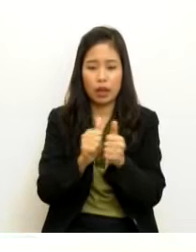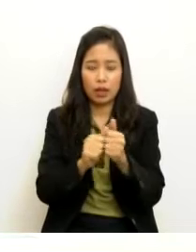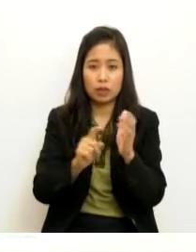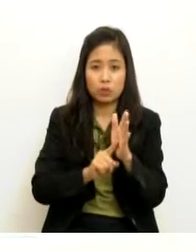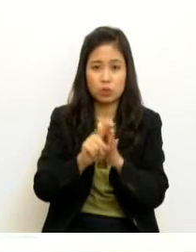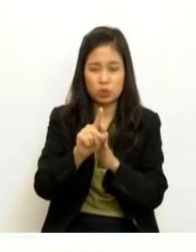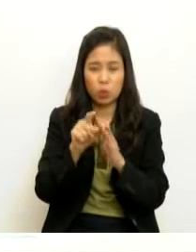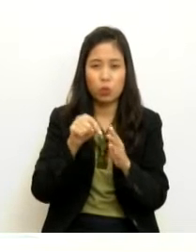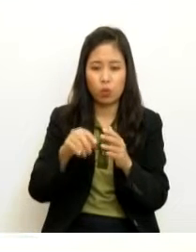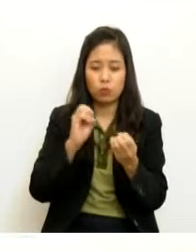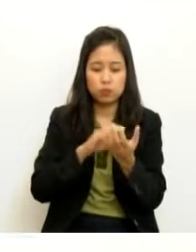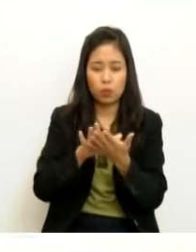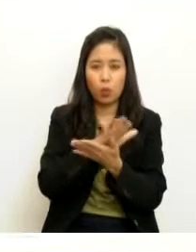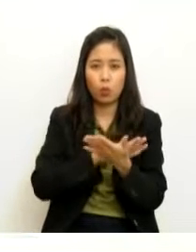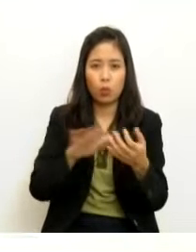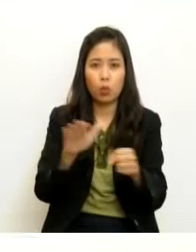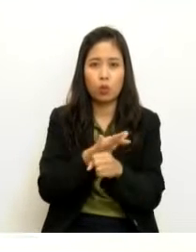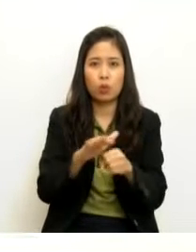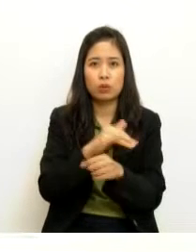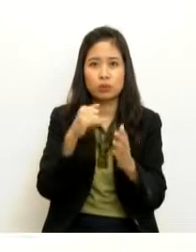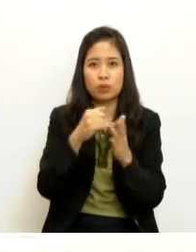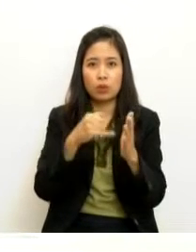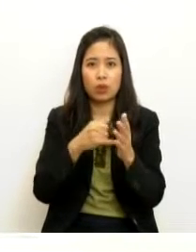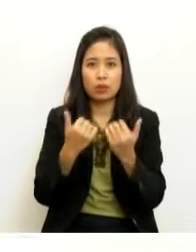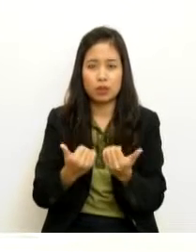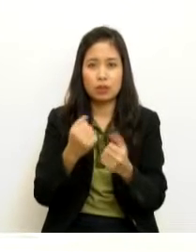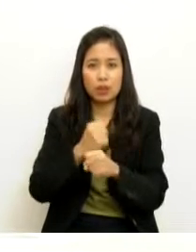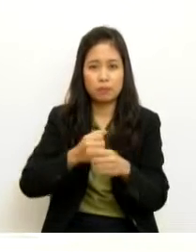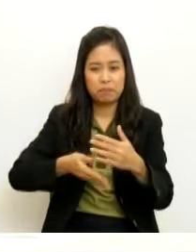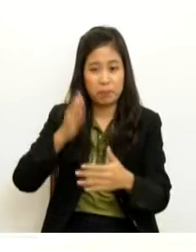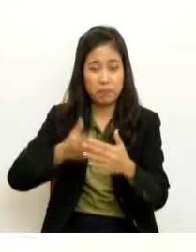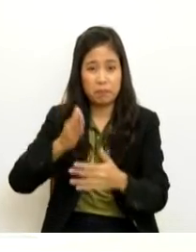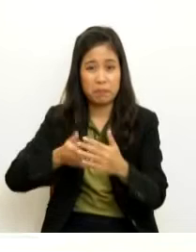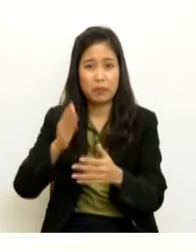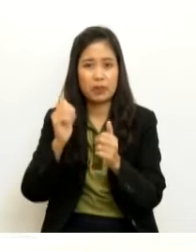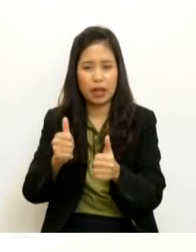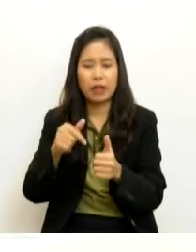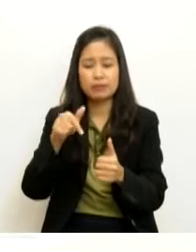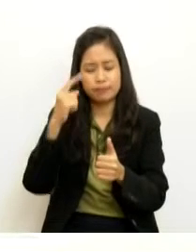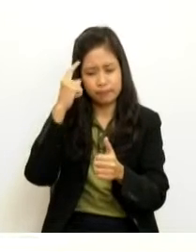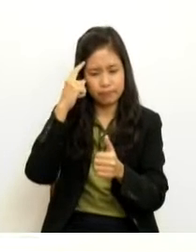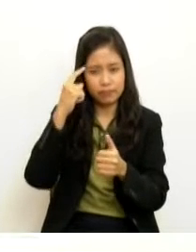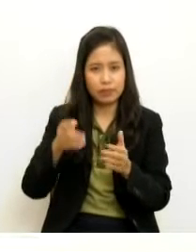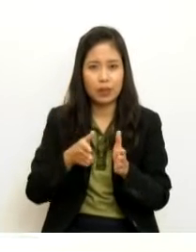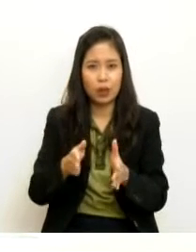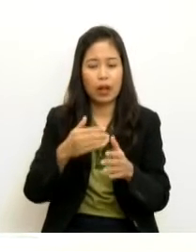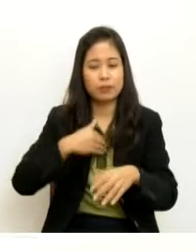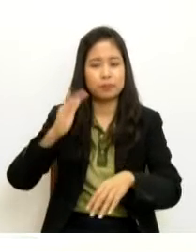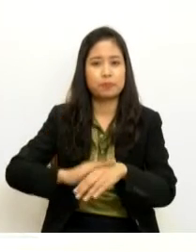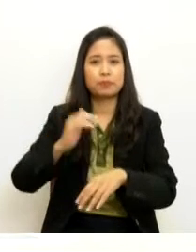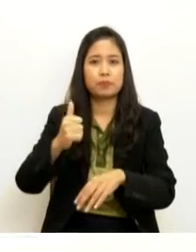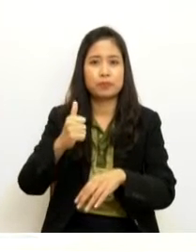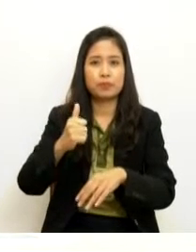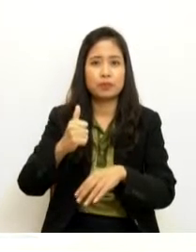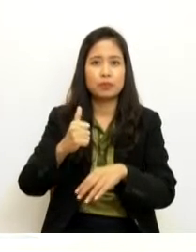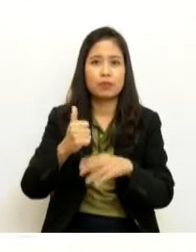งพื้นที่จังหวัดถ้าหากดำเนินการตรงนี้ได้ประสบความสำเร็จผมคิดว่าเป็นแนวทางที่ก่อให้เกิดประสิทธิภาพใช้ทรัพย